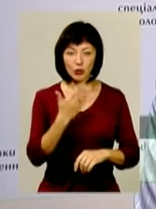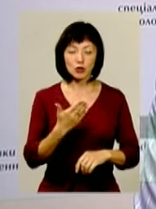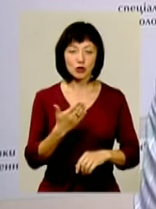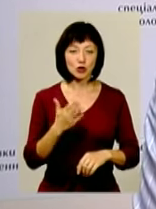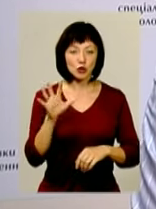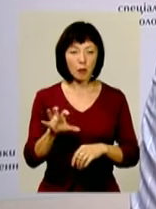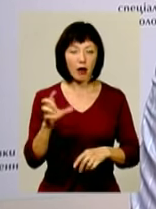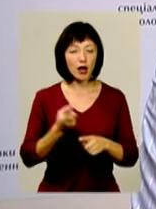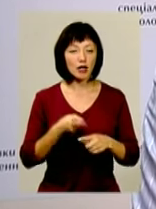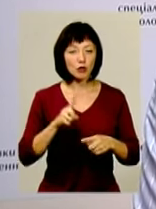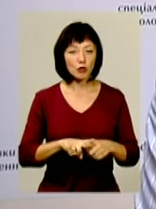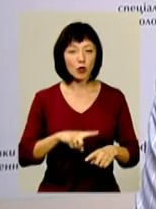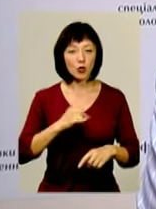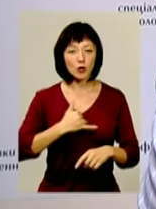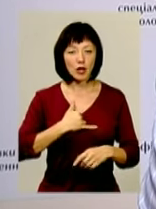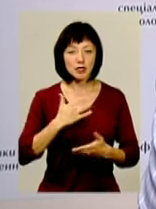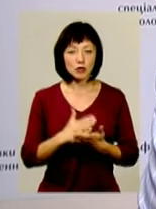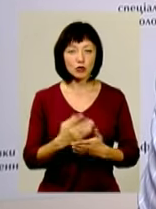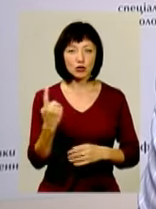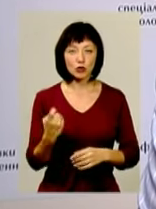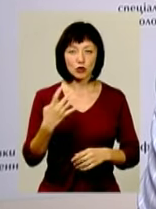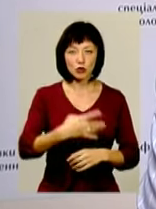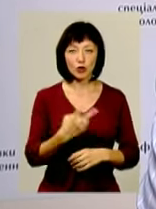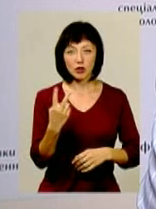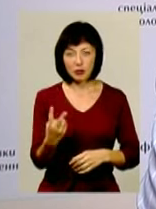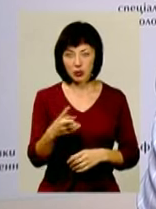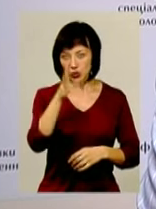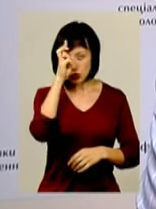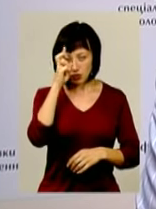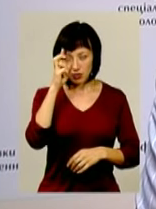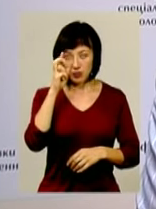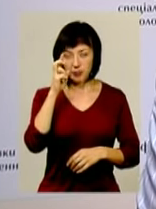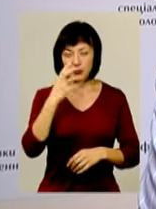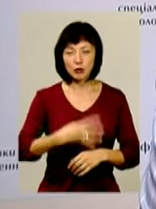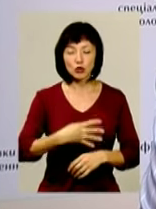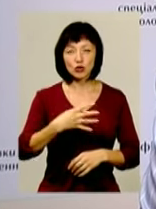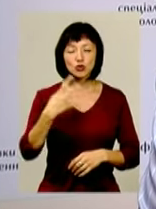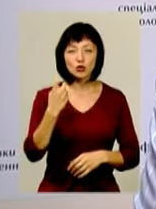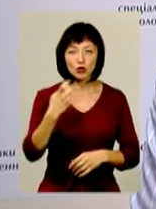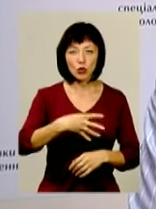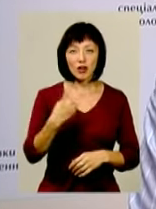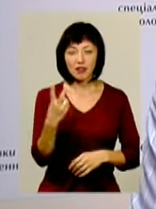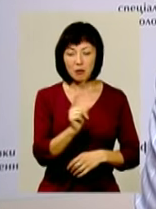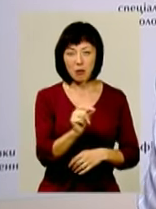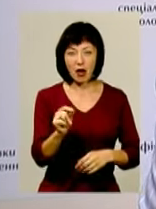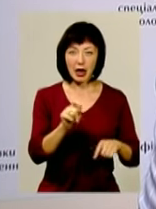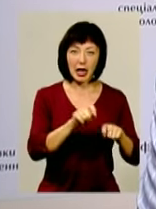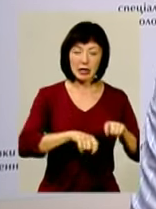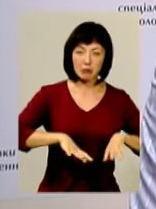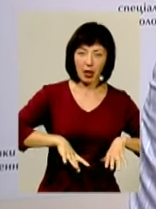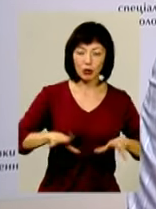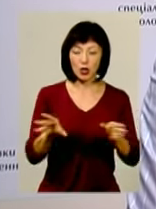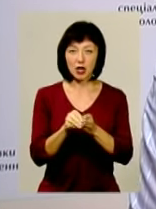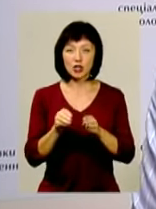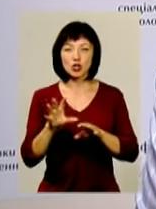собаки. І тому в нас існує 142 на зараз Державної фіскальної служби, 142 кінологічних пари, тобто інспектор і собака,